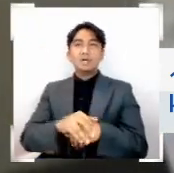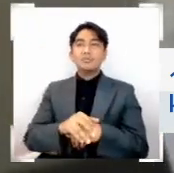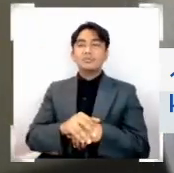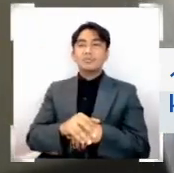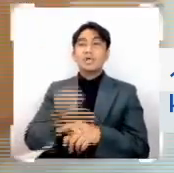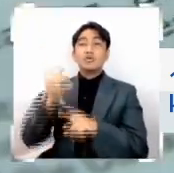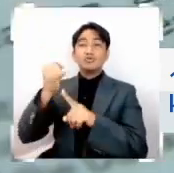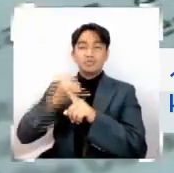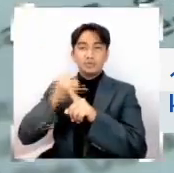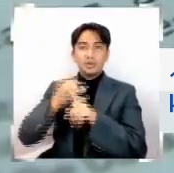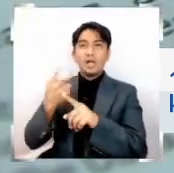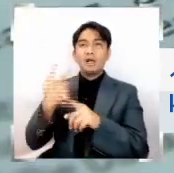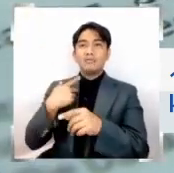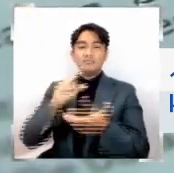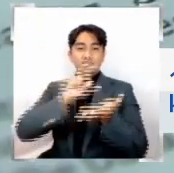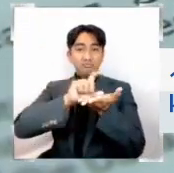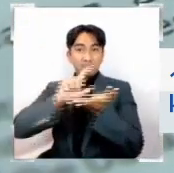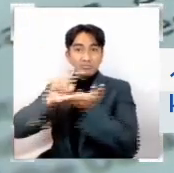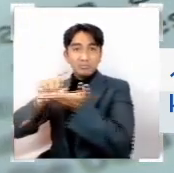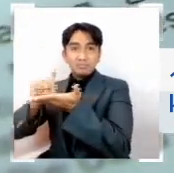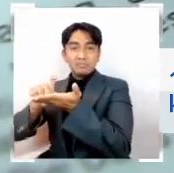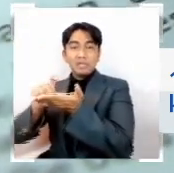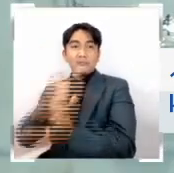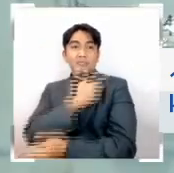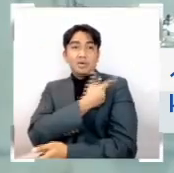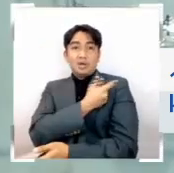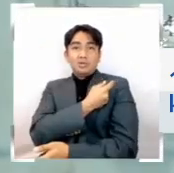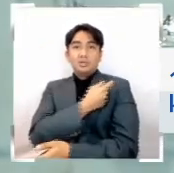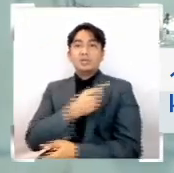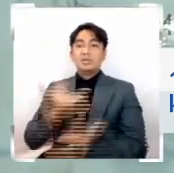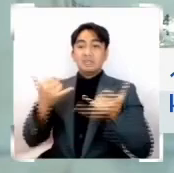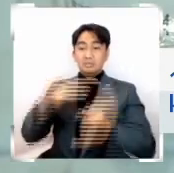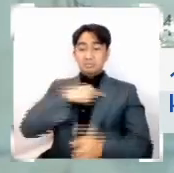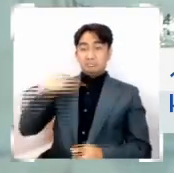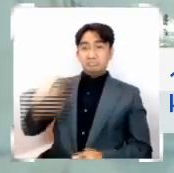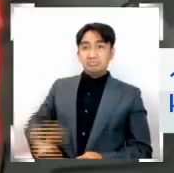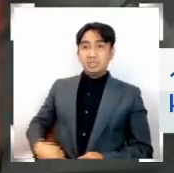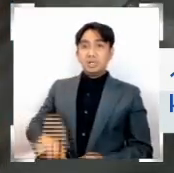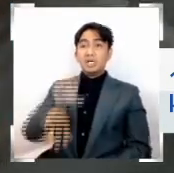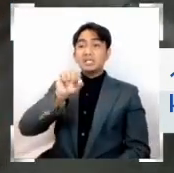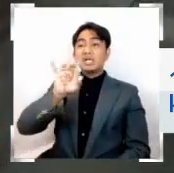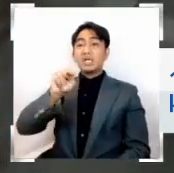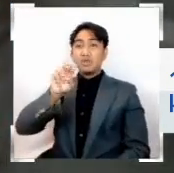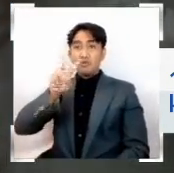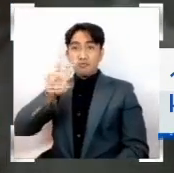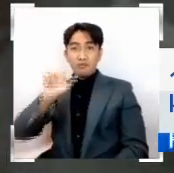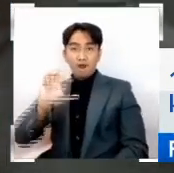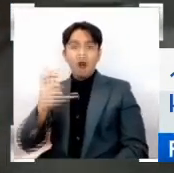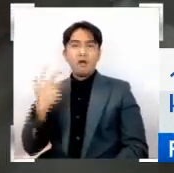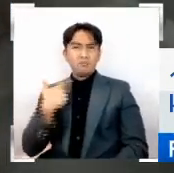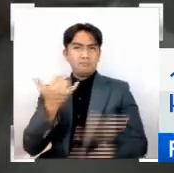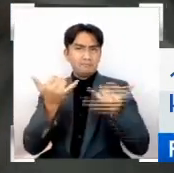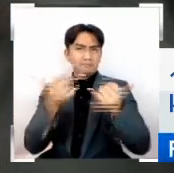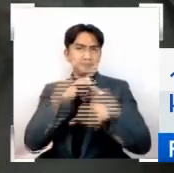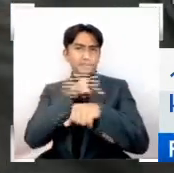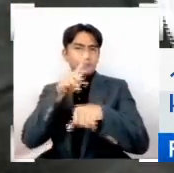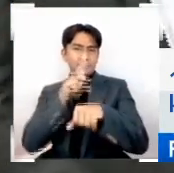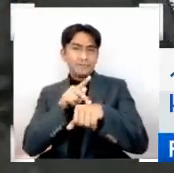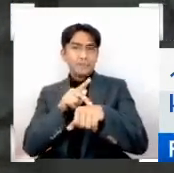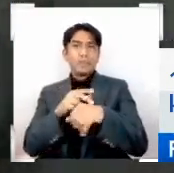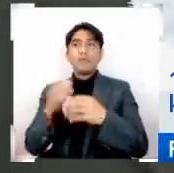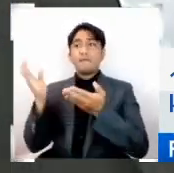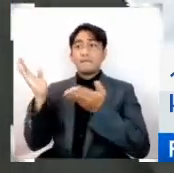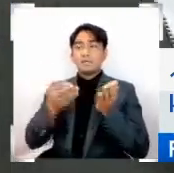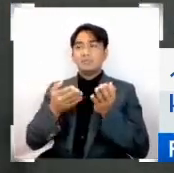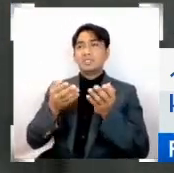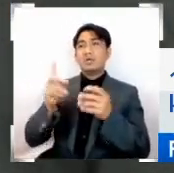tayo ng bakuna. Sa ngayon, Chinese vaccine ng Sinovac ang meron sa Pilipinas. Matatanda sa China unang tumakbo si Pangulong Duterte